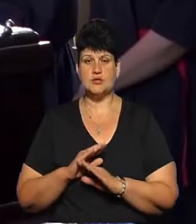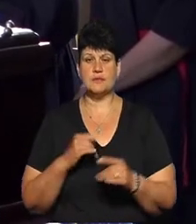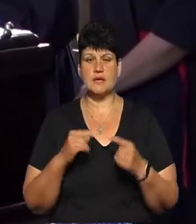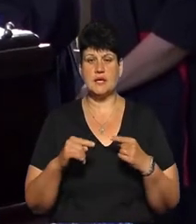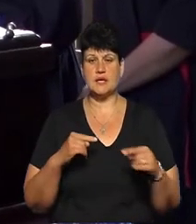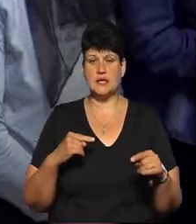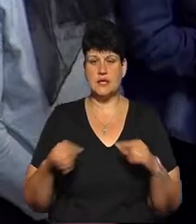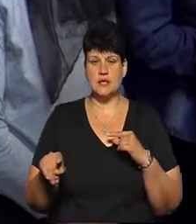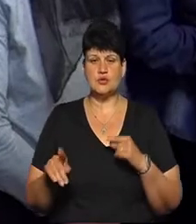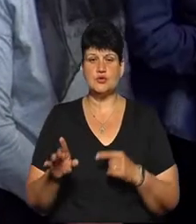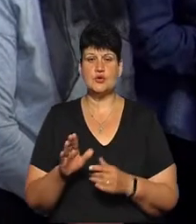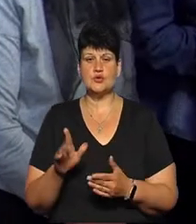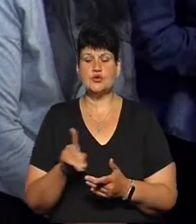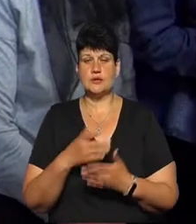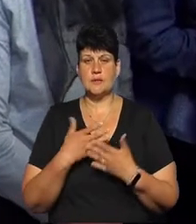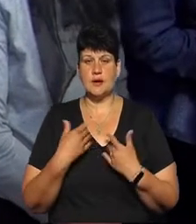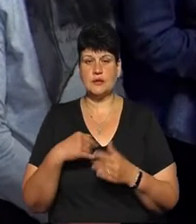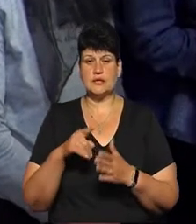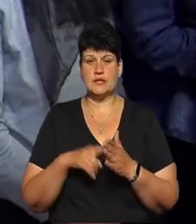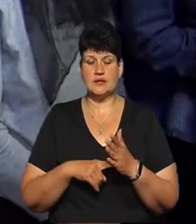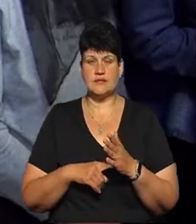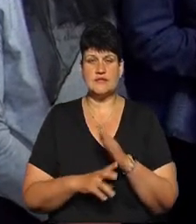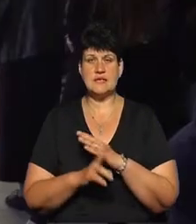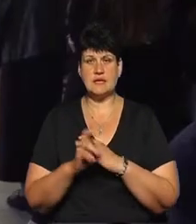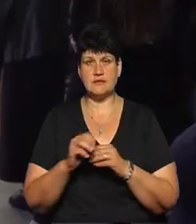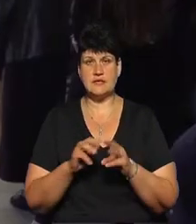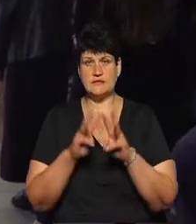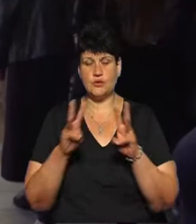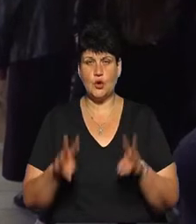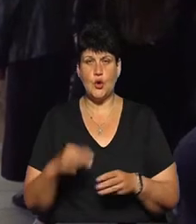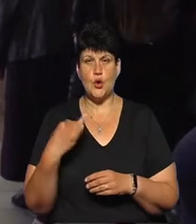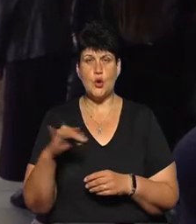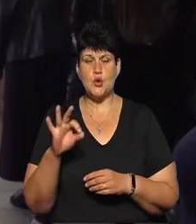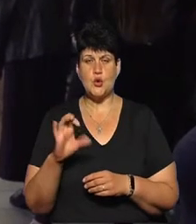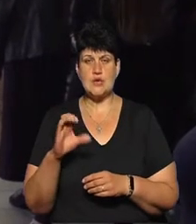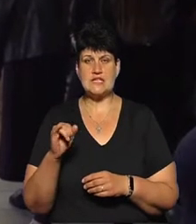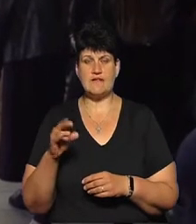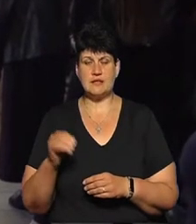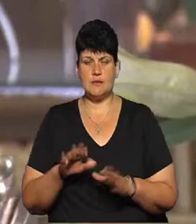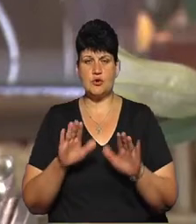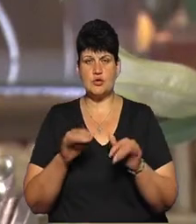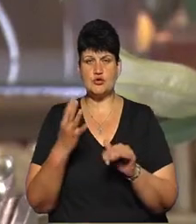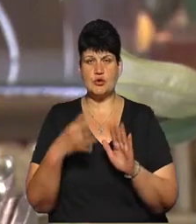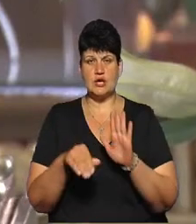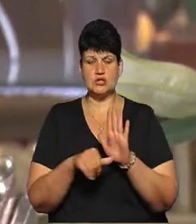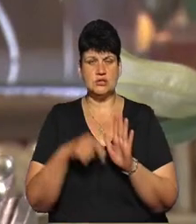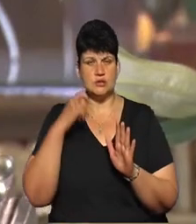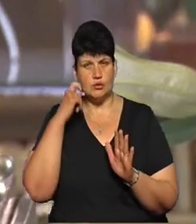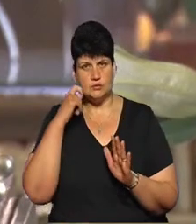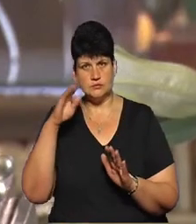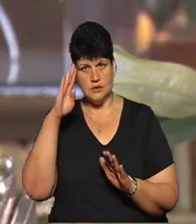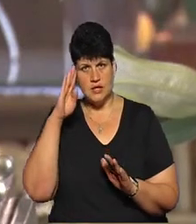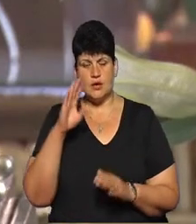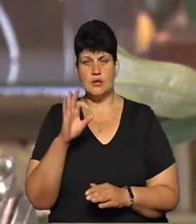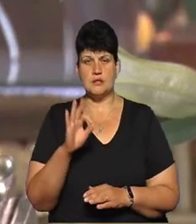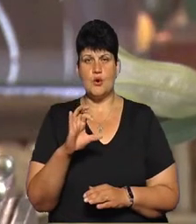надії. У церкві Святого Йосафата в Тернополі прощаються 46-річним бійцем Олександром Осадком. Він загинув